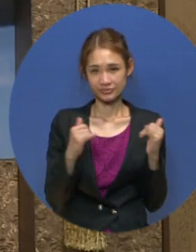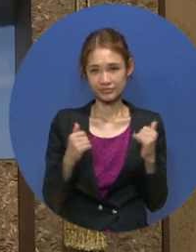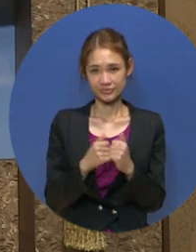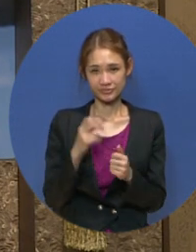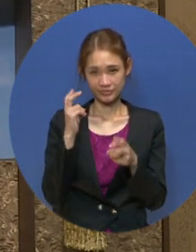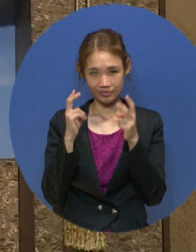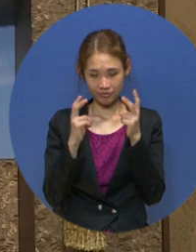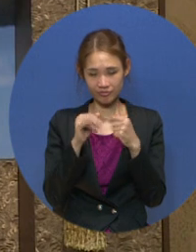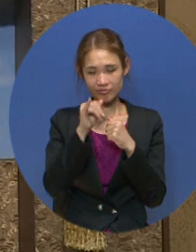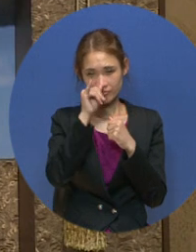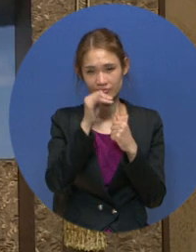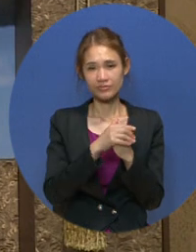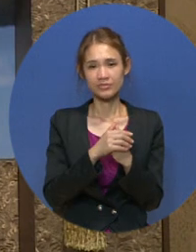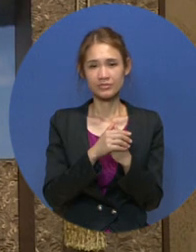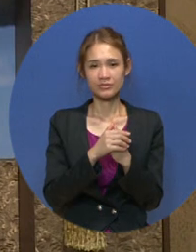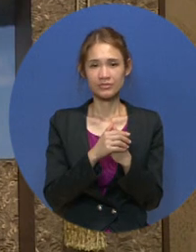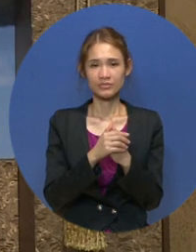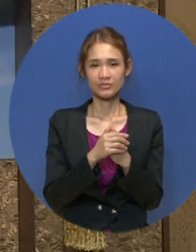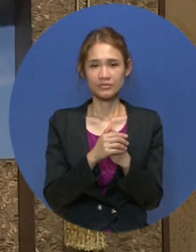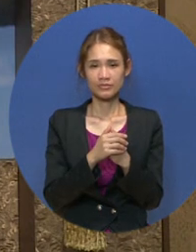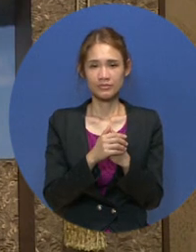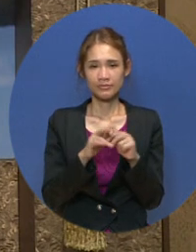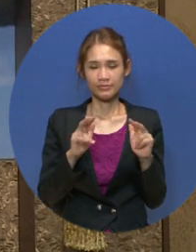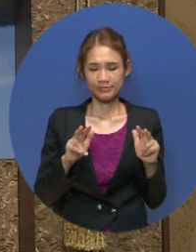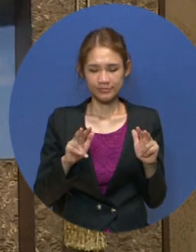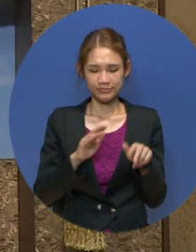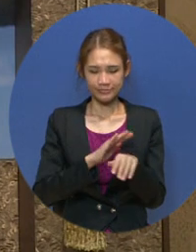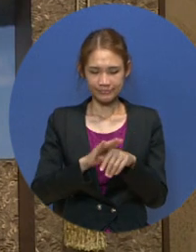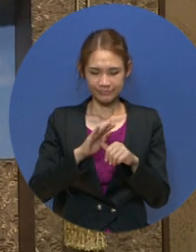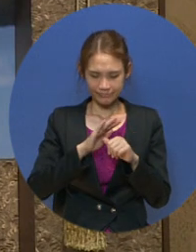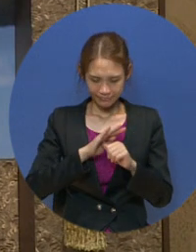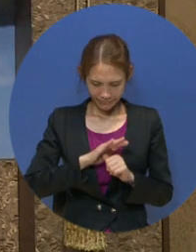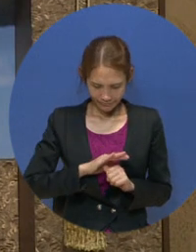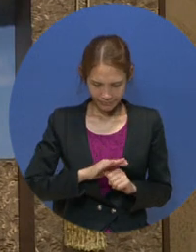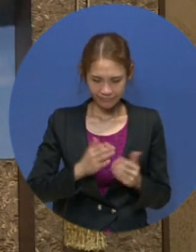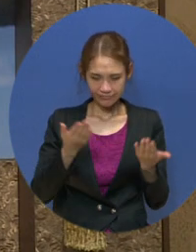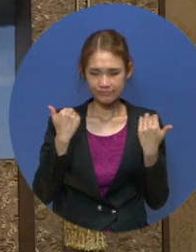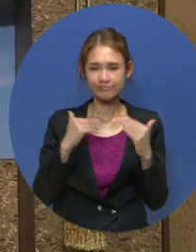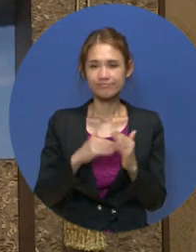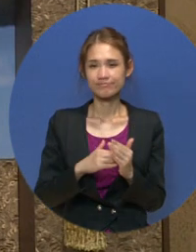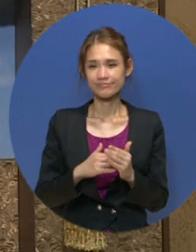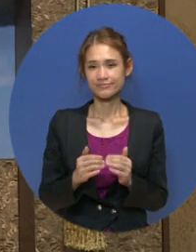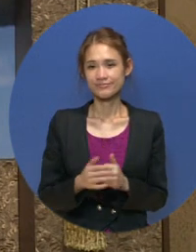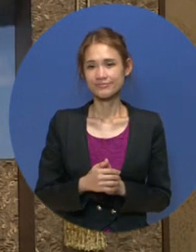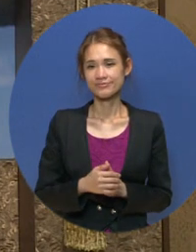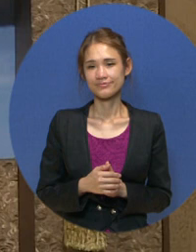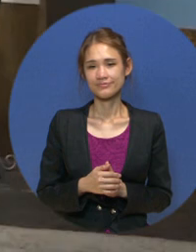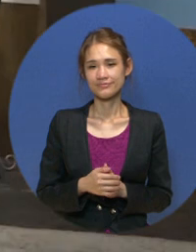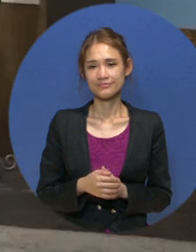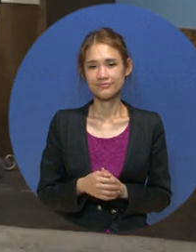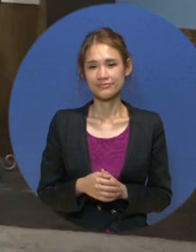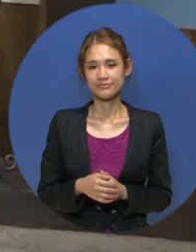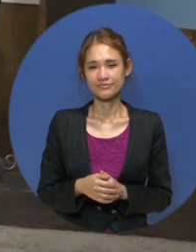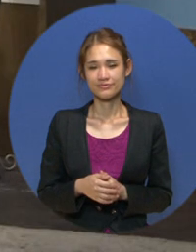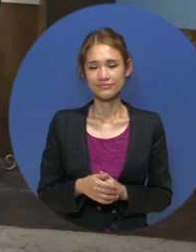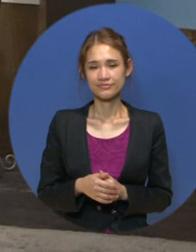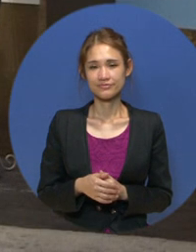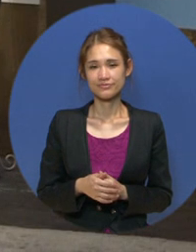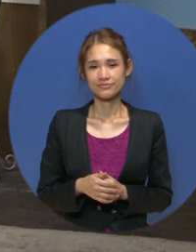지역사회와 또 기업들이 있어가지고 저희가 지금 시간들을 좀잘 버티고 있는 중에 있습니다.